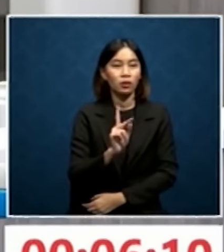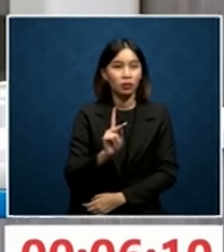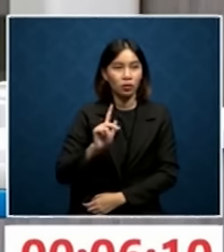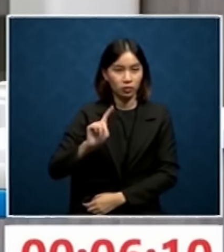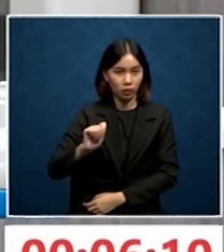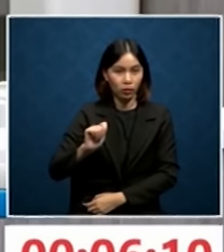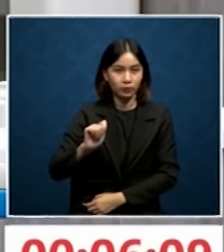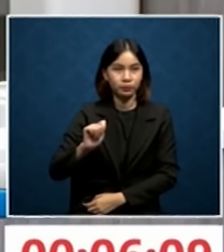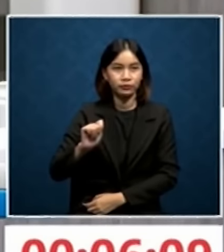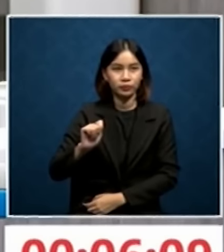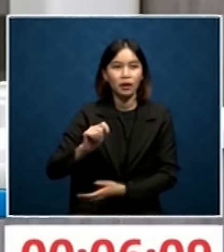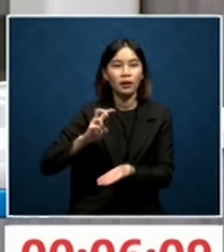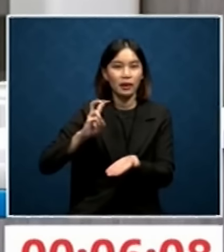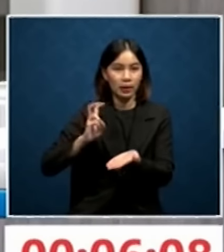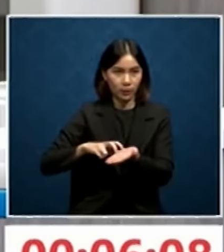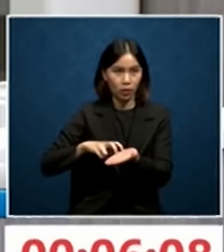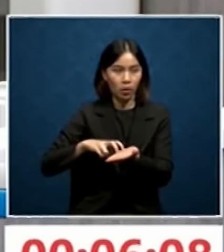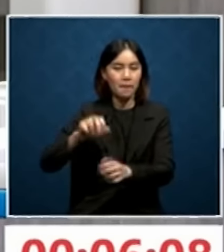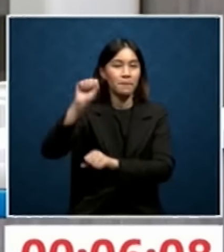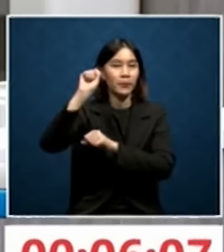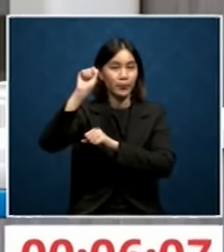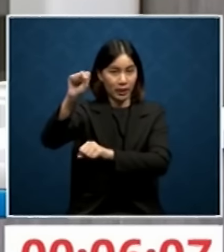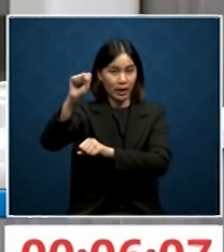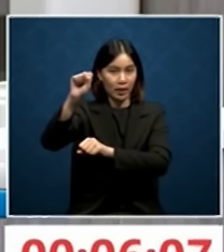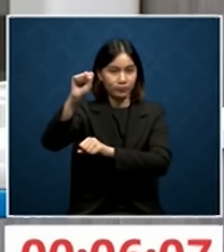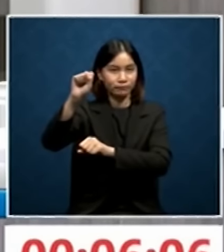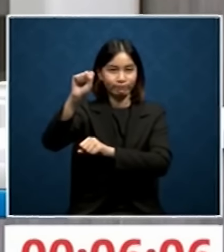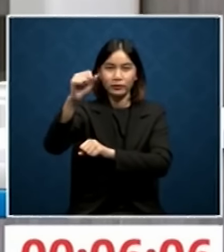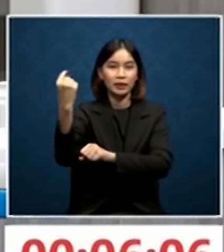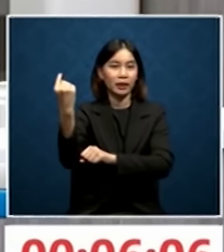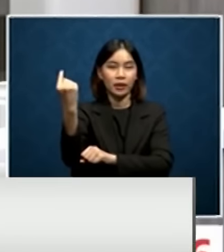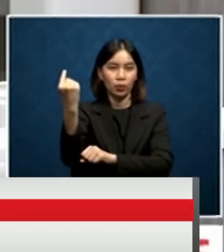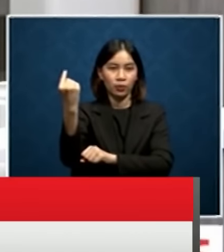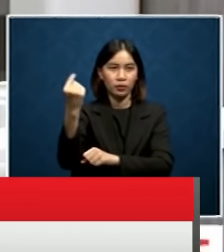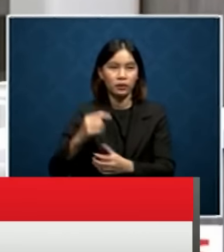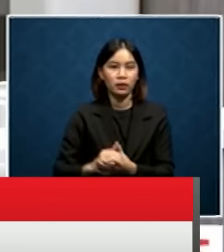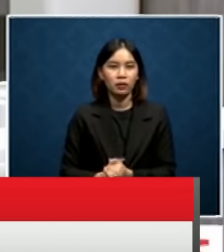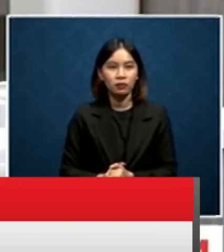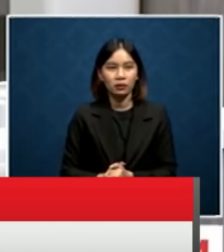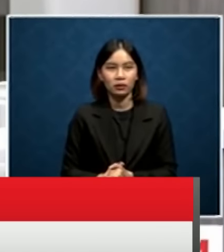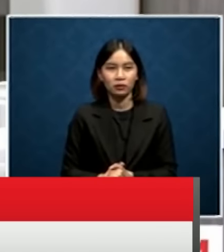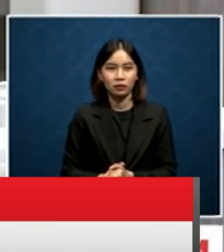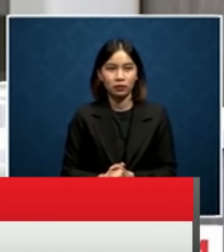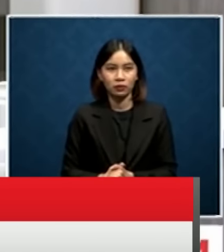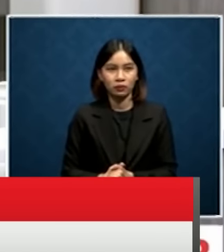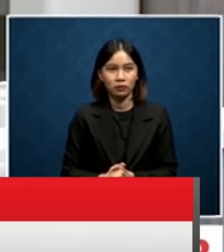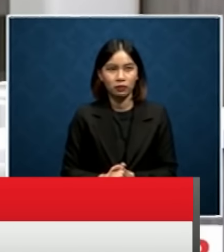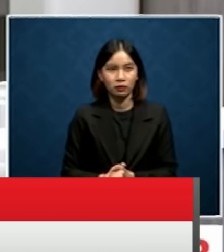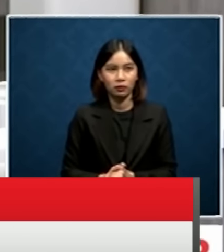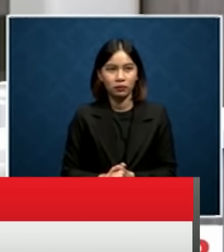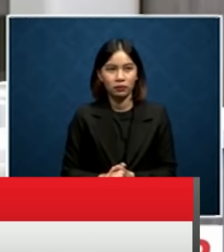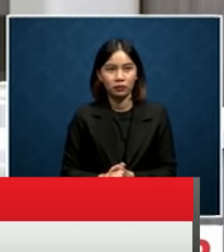กกตรับรองและประกาศในราชกิจจาเท่านั้นดังนั้น